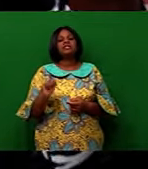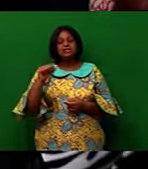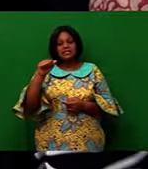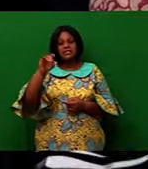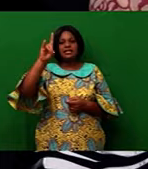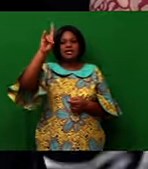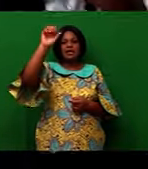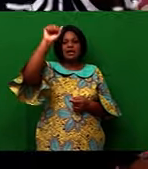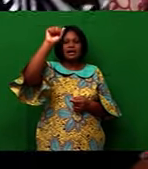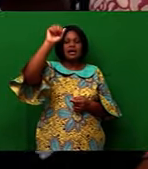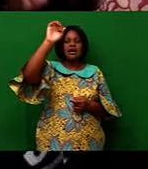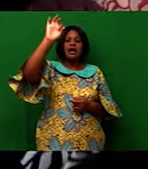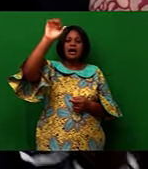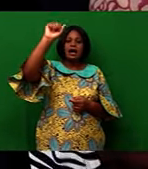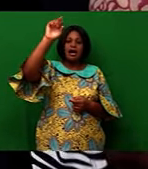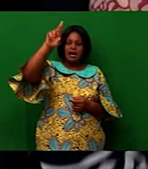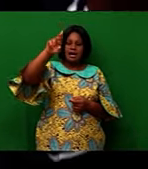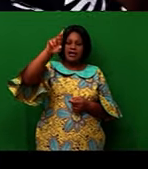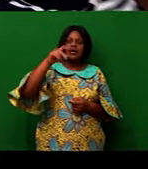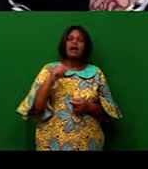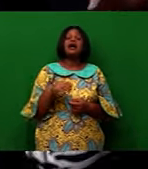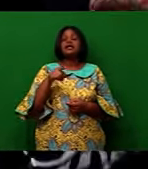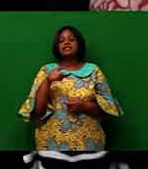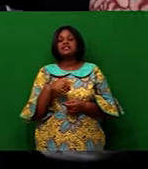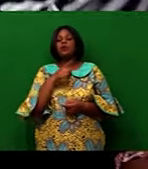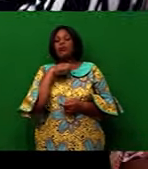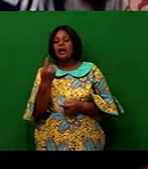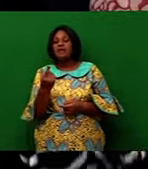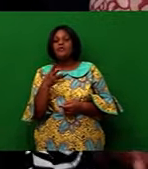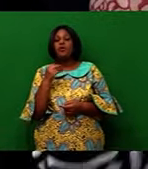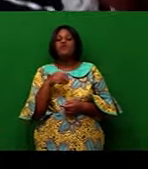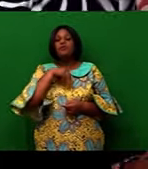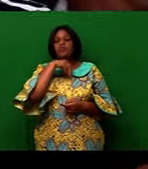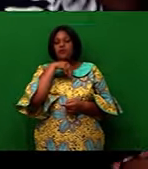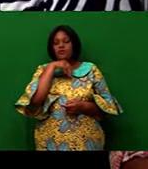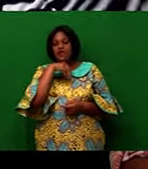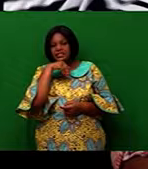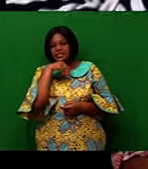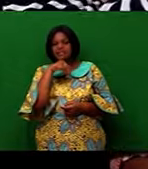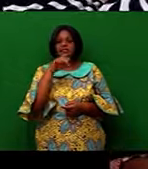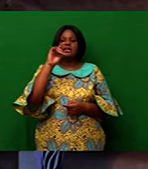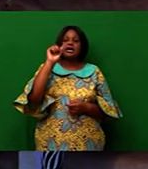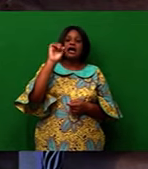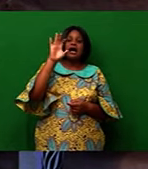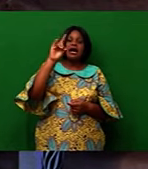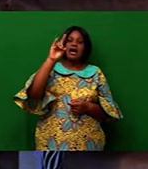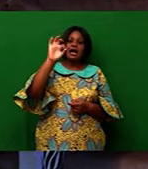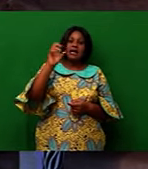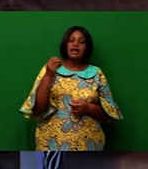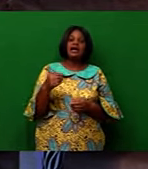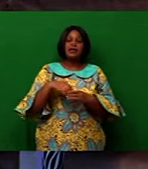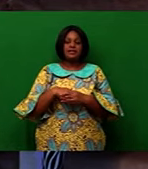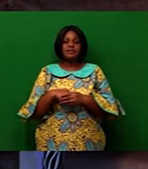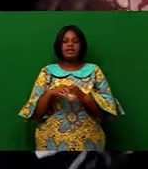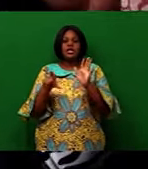waprofeti Abrahamu pamutemo. Ndosaka muri kuona pakabuda muprofita Ishmael nokuti